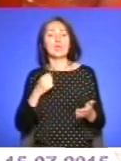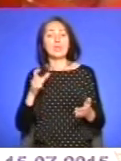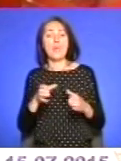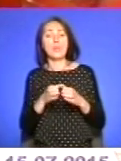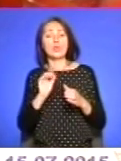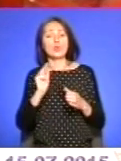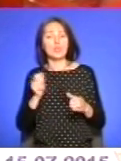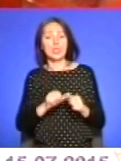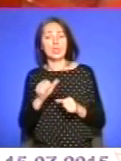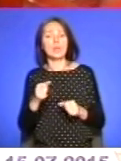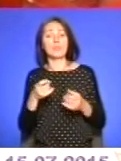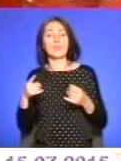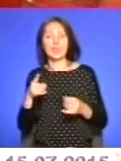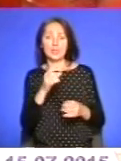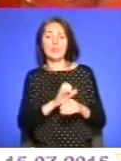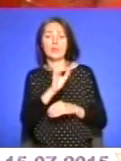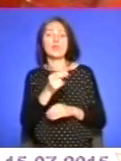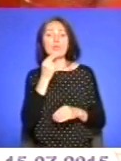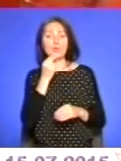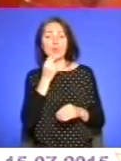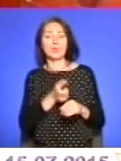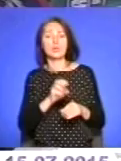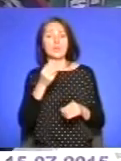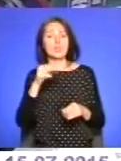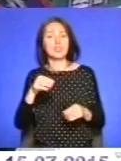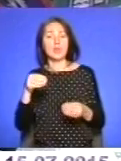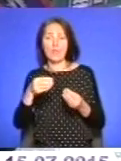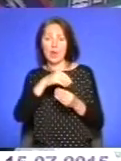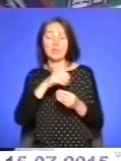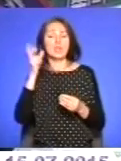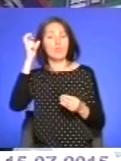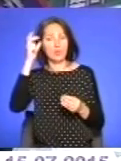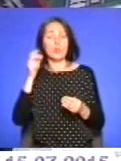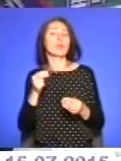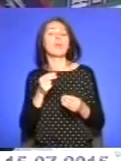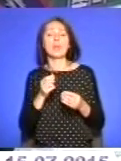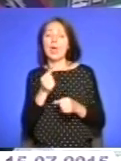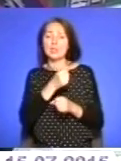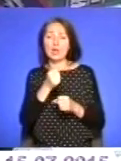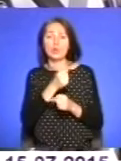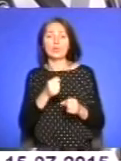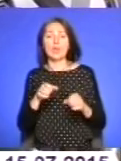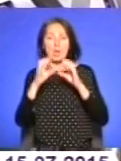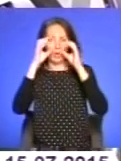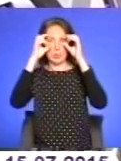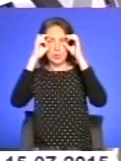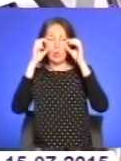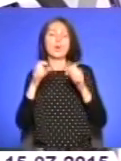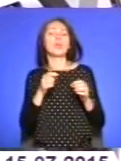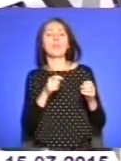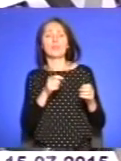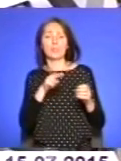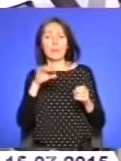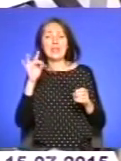також продукти. Це понад 2000 вареників, крупи, тушонки, сало і різноманітні закрутки. Також біноклі, приціли і аптечки.